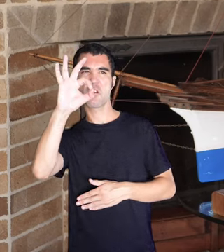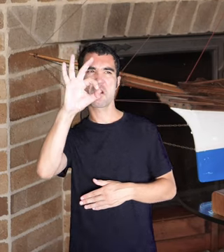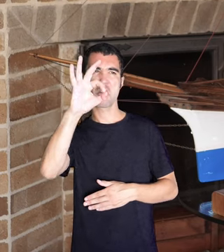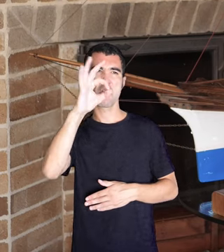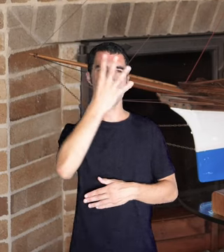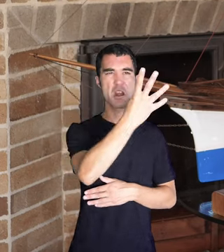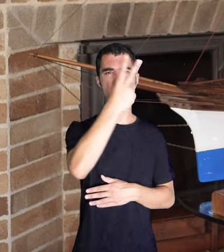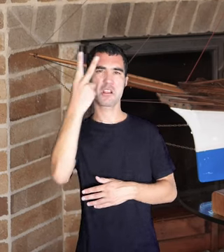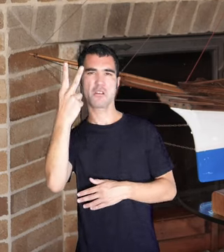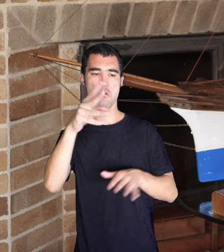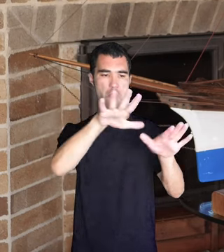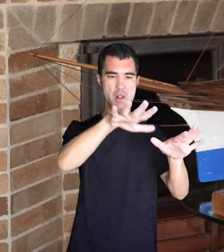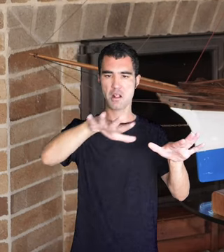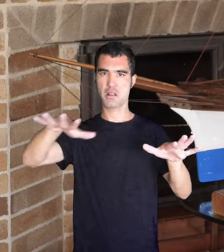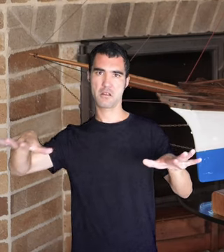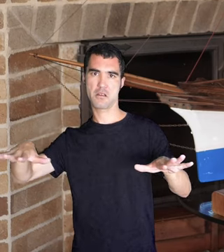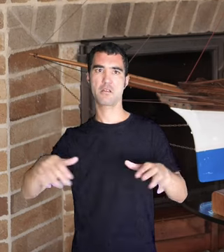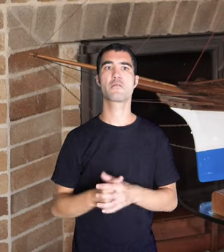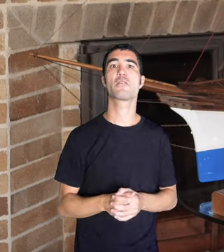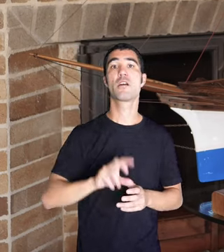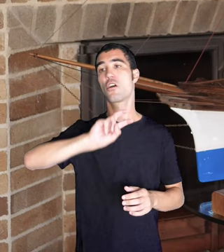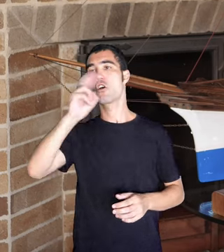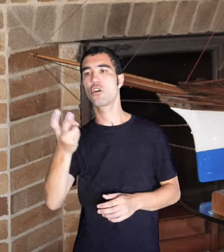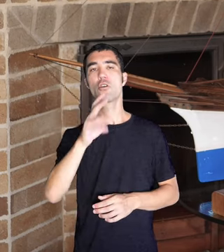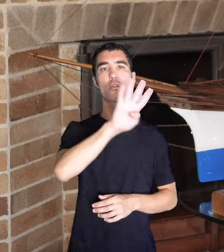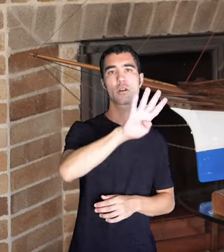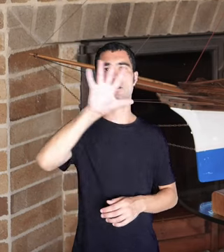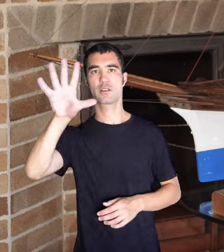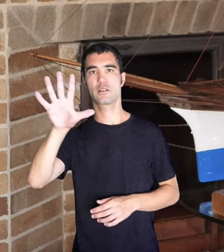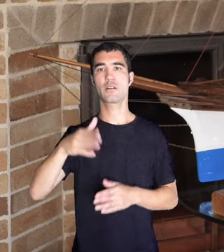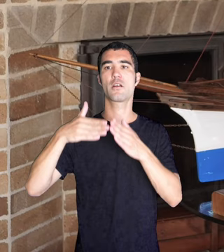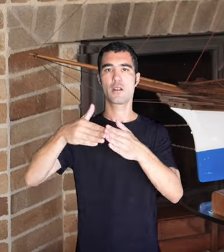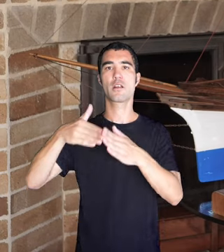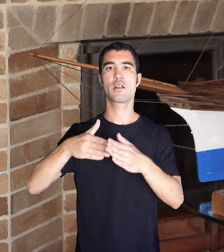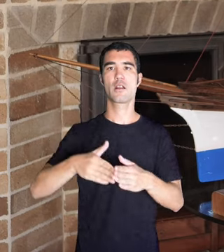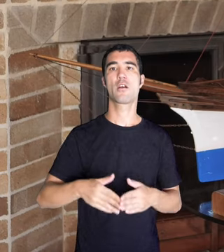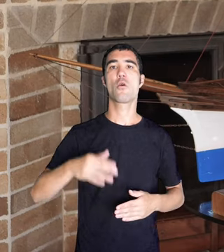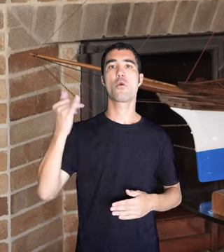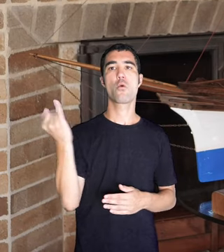42 pans, que era el Tino, i després un de 45, que va ser Bartolomé Juan,